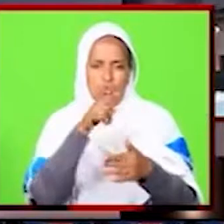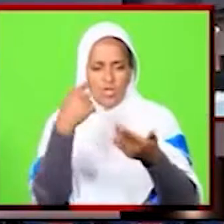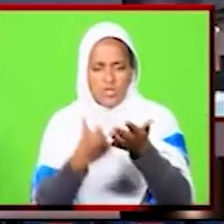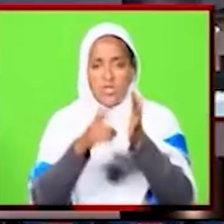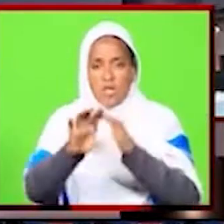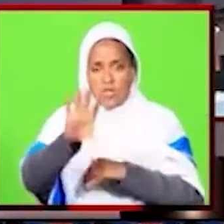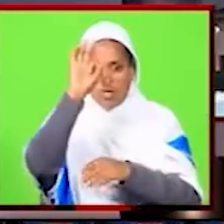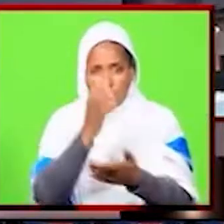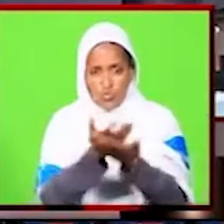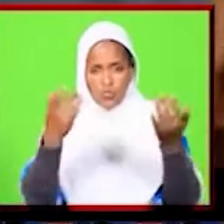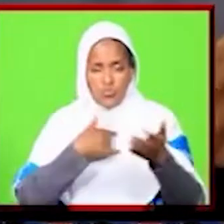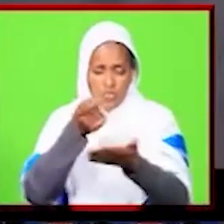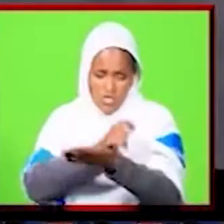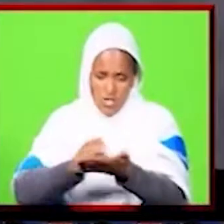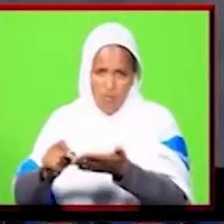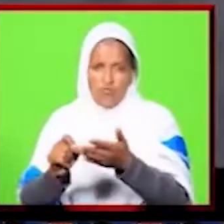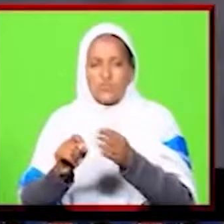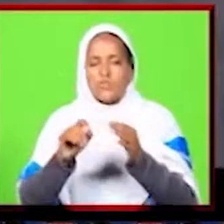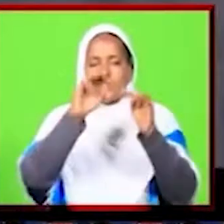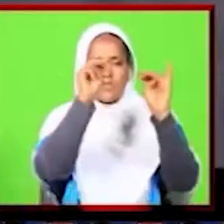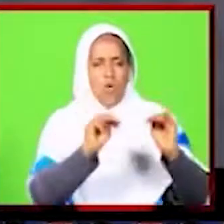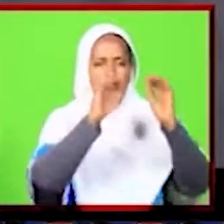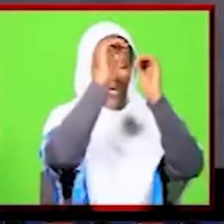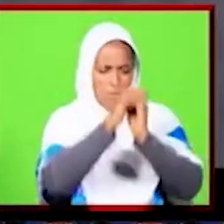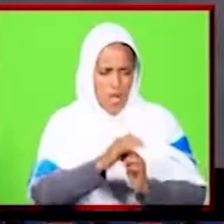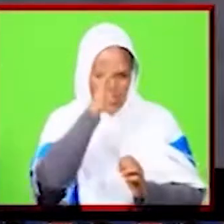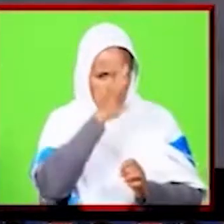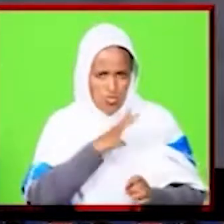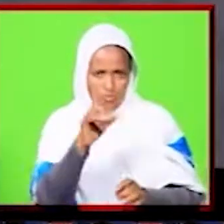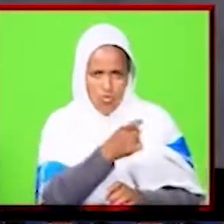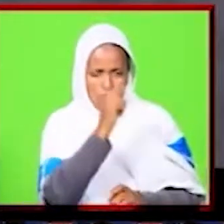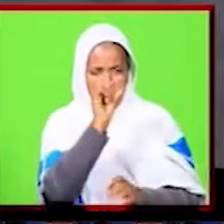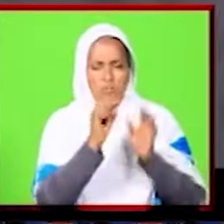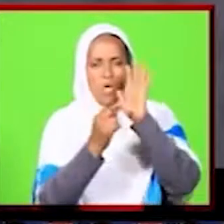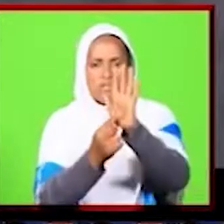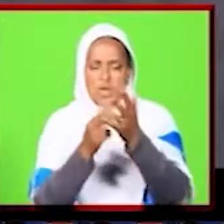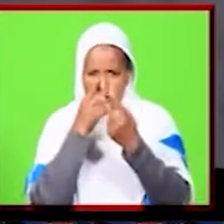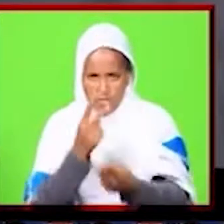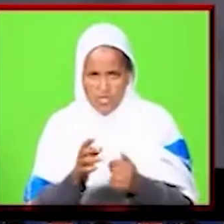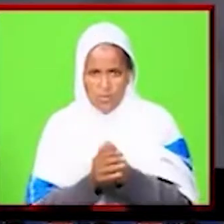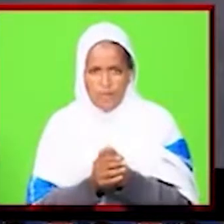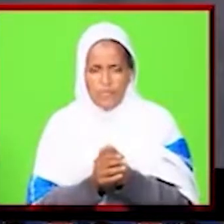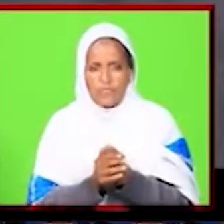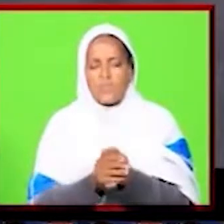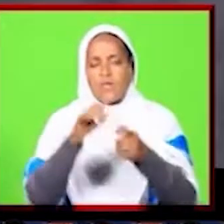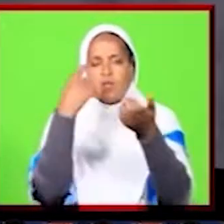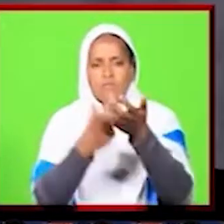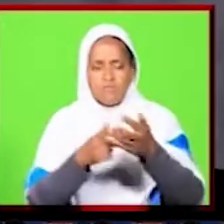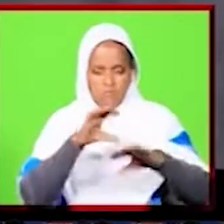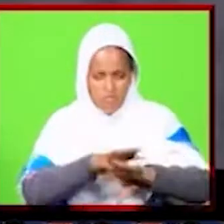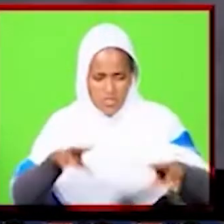እውነት መሆናቸውን ነው። እነዚያ የተገኙት ነገሮች የተጻፉት ጣዖት አምላኪ በሆኑ ሰዎች ቢሆኑ ትንሽ ማሳያ